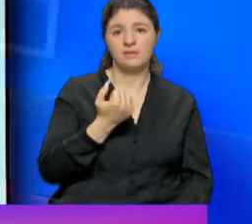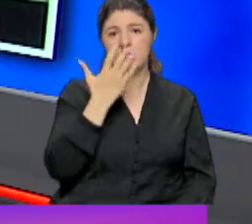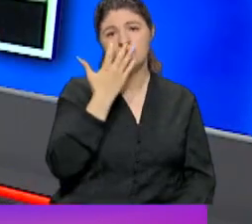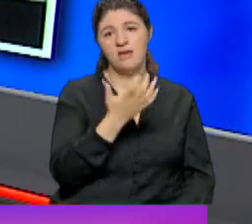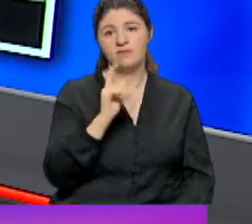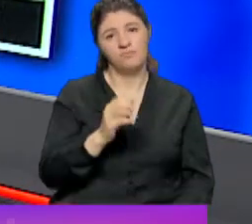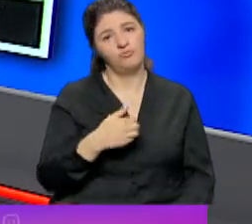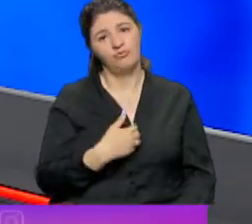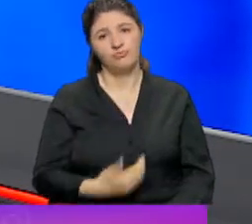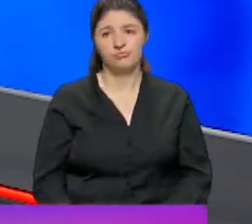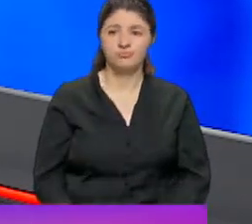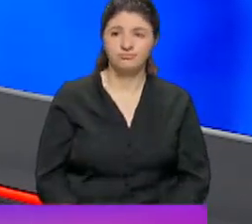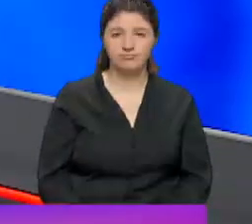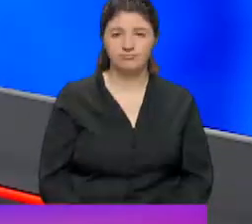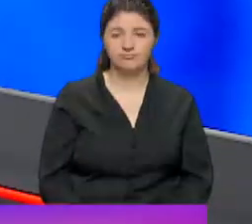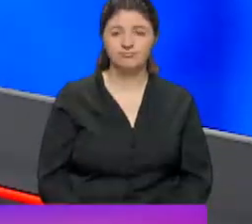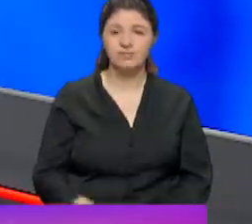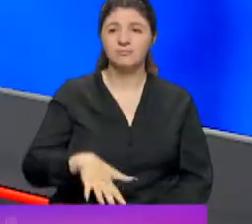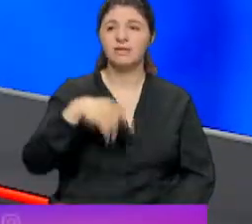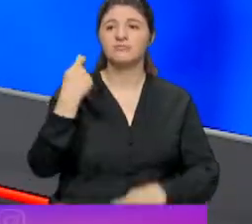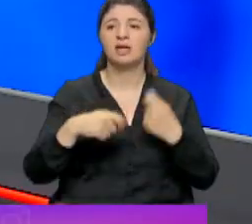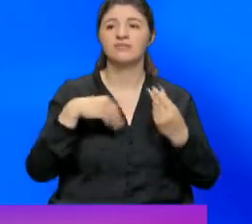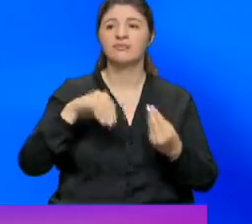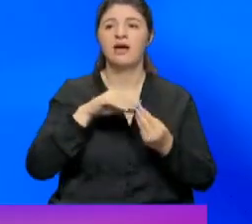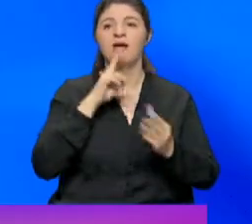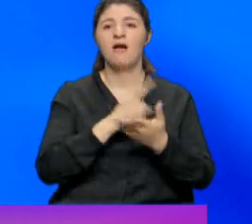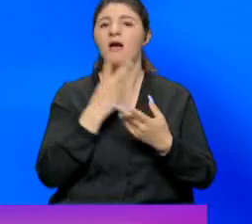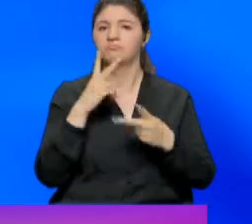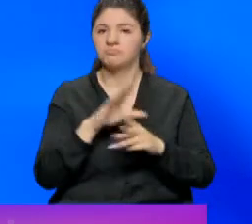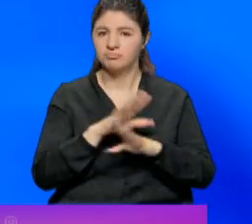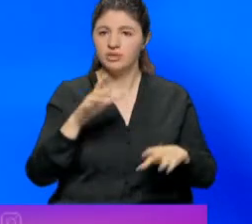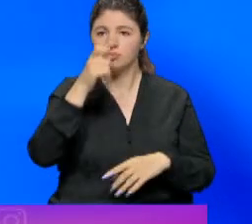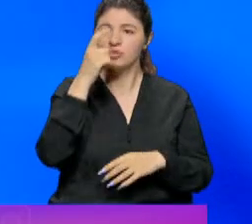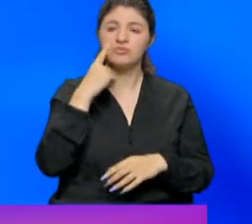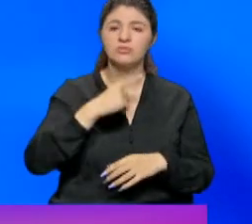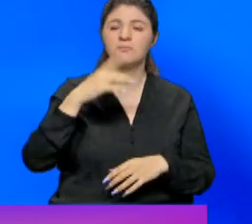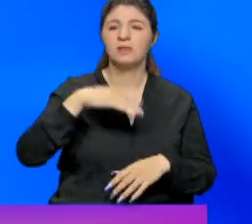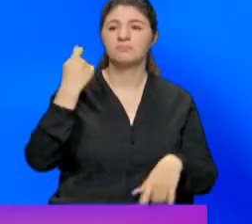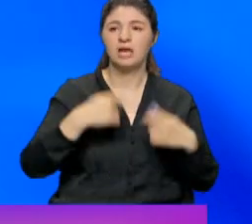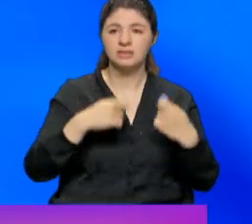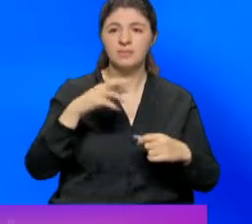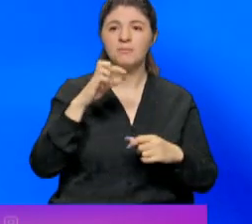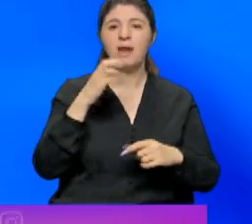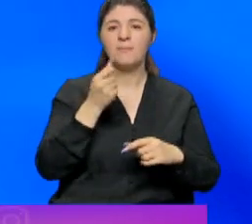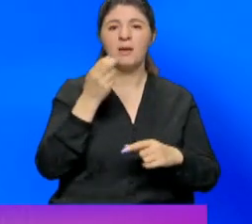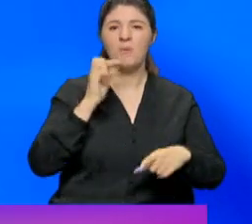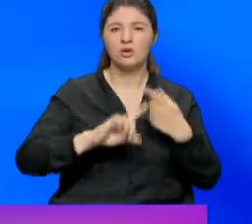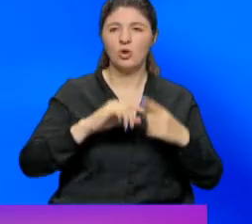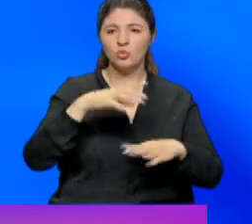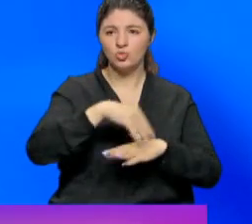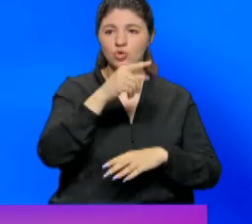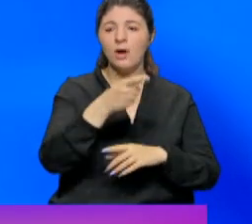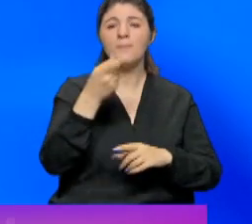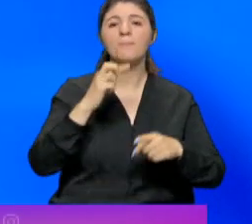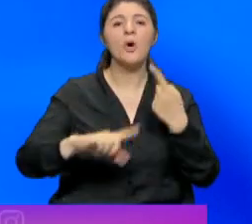tavsiye ediyoruz Merkez Bankası faiz kararını açıkladı Türkiye Cumhuriyet Merkez Bankası para politikası kurulu